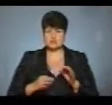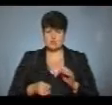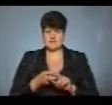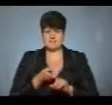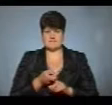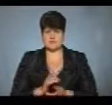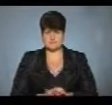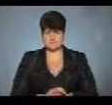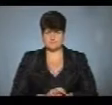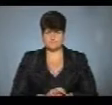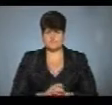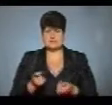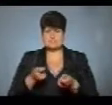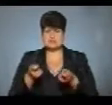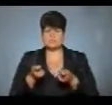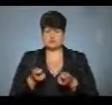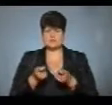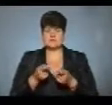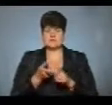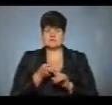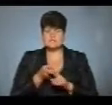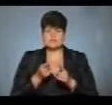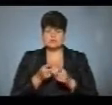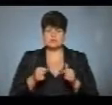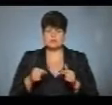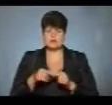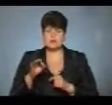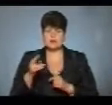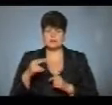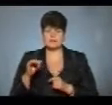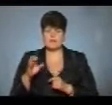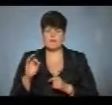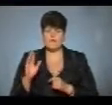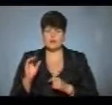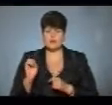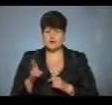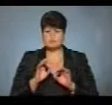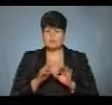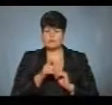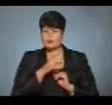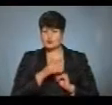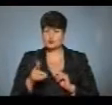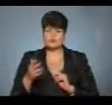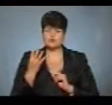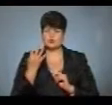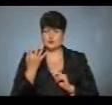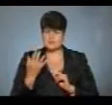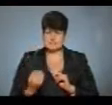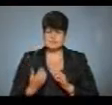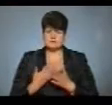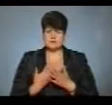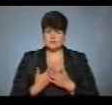інфекція. Завідувачка інфекційного відділення Ольга Дивоняк розповіла, упродовж 4 днів з ознаками гострої